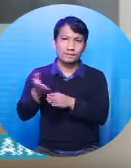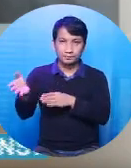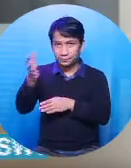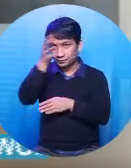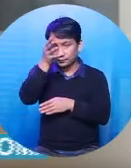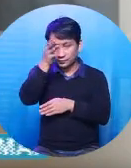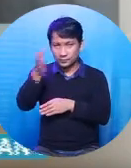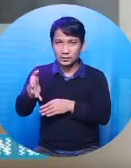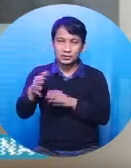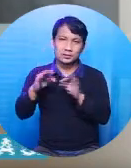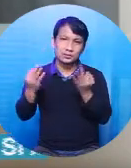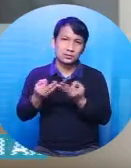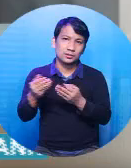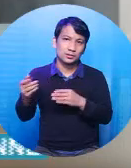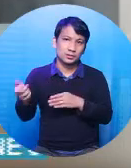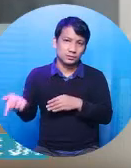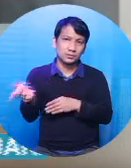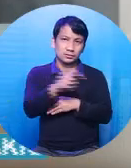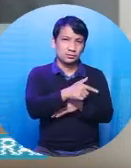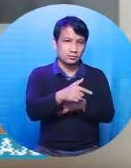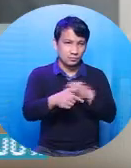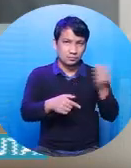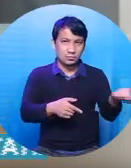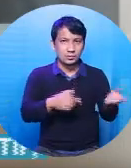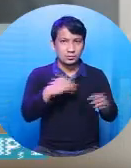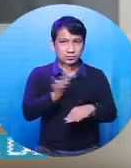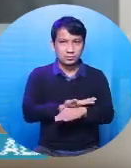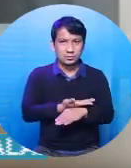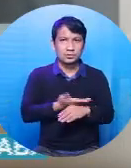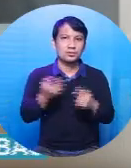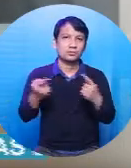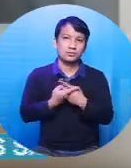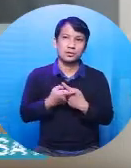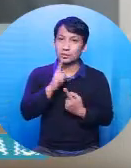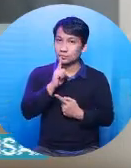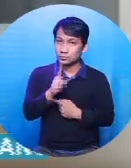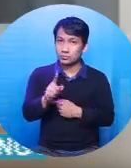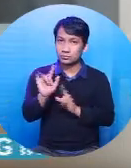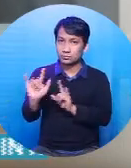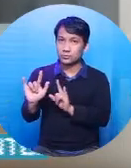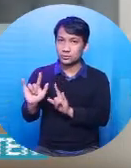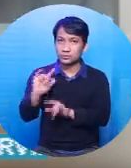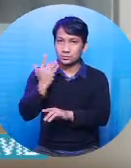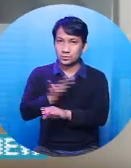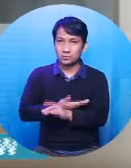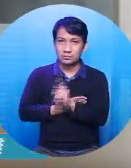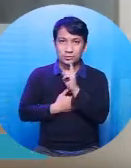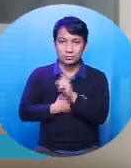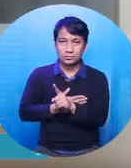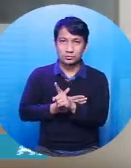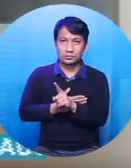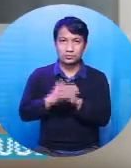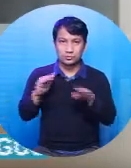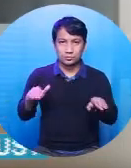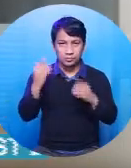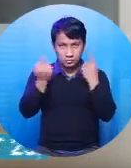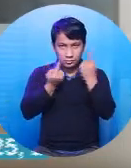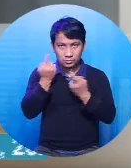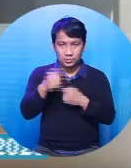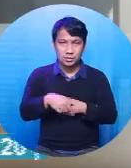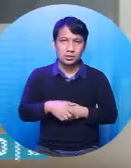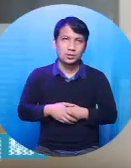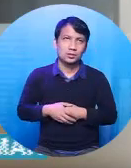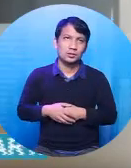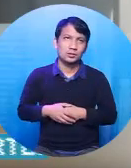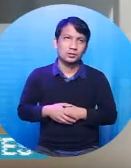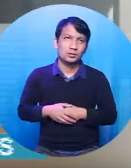mo, sa kamag-anak mo, tapos pasimple, ibibigay sa mga anak mo kung talagang mahal mong anak mo, kung talagang meron kang konsensya sa bata. Ma'am, sorry,